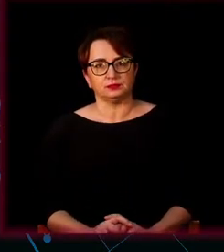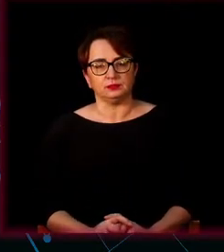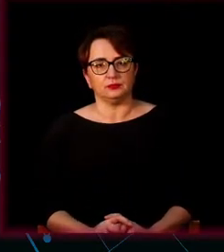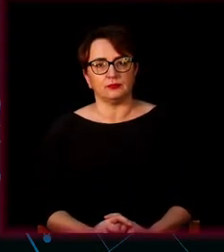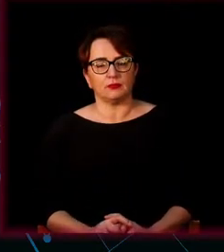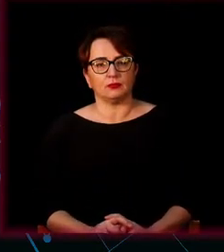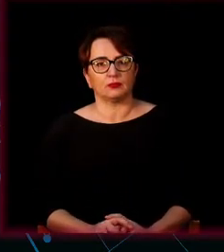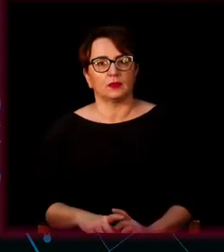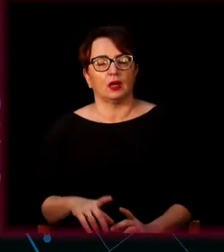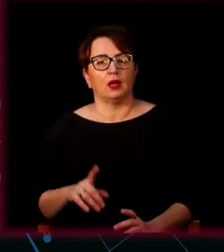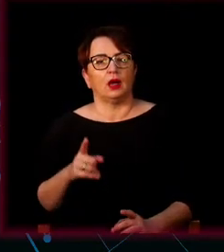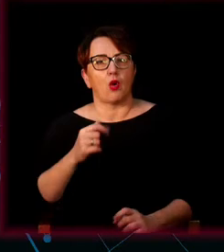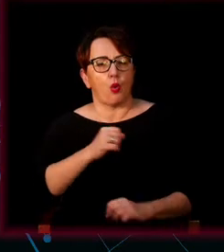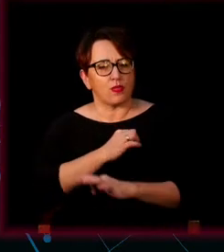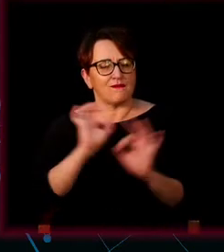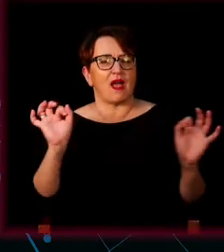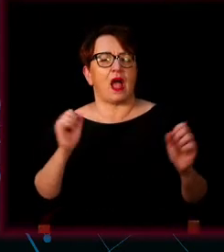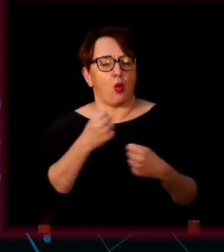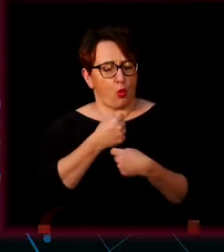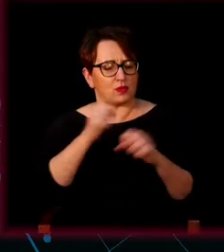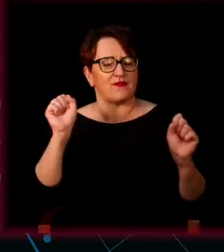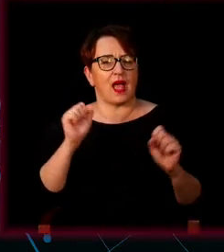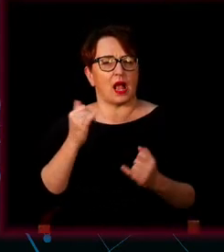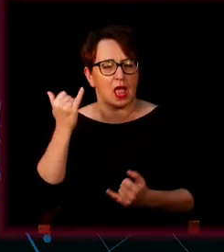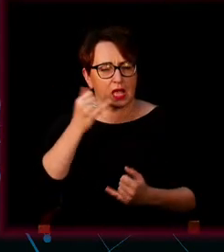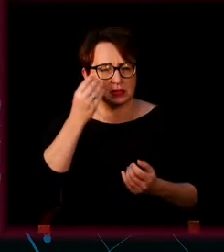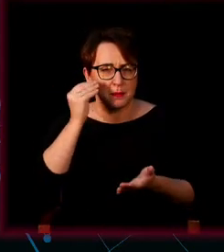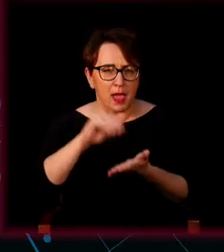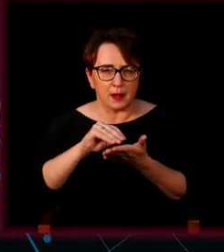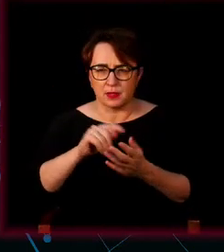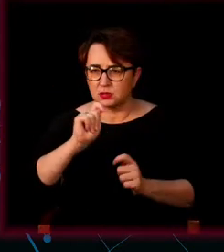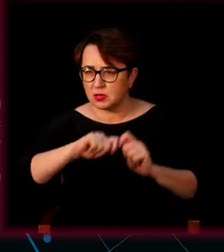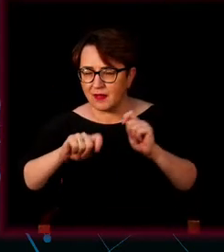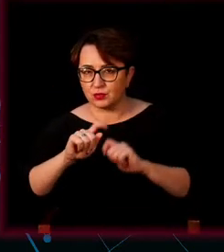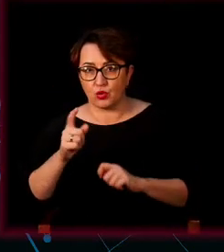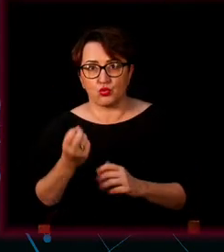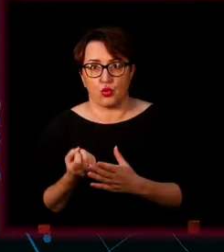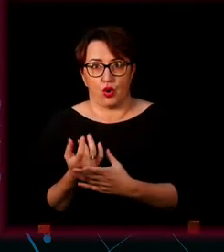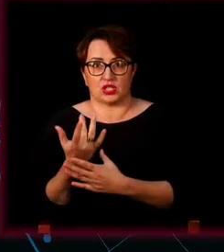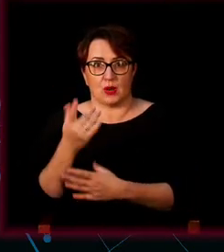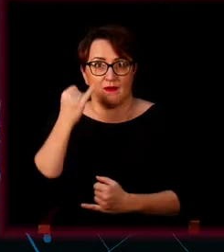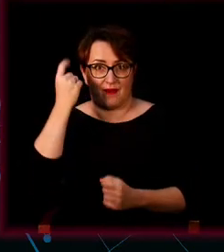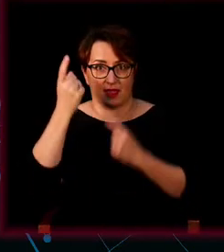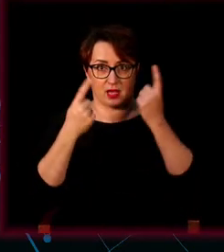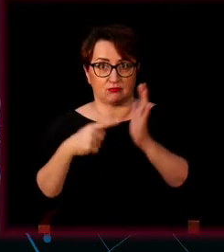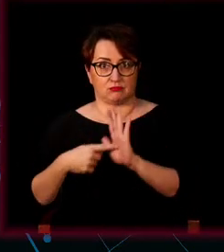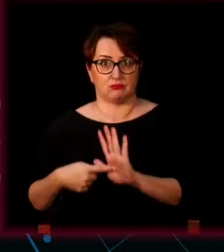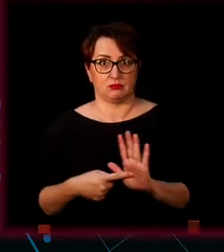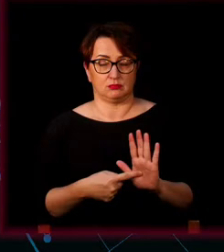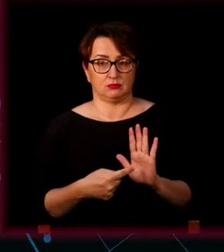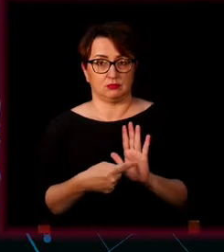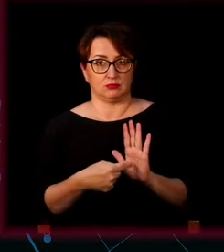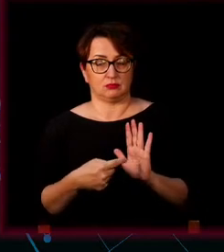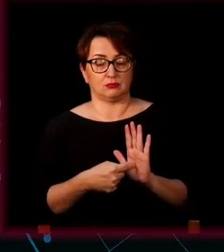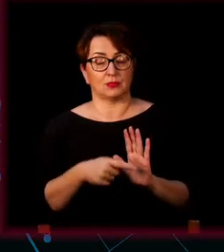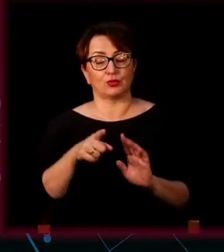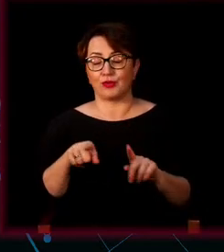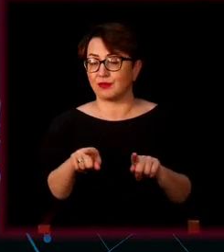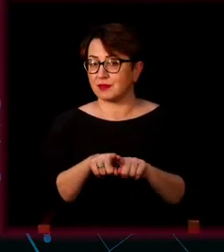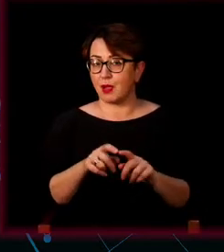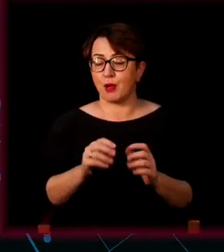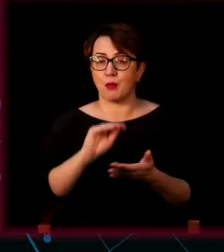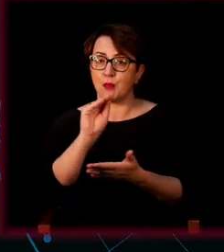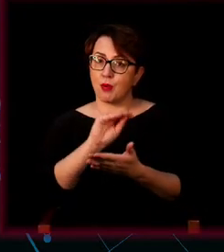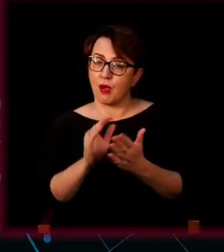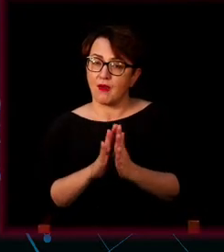i odwagę w eksperymentowaniu, z pewnością tą właśnie taką fantastykę dojrzałą pokazuje, chociaż równocześnie jest to taka opowieść bardzo